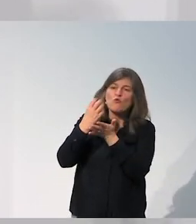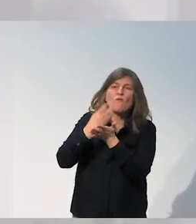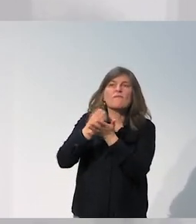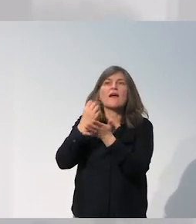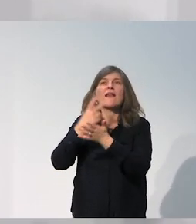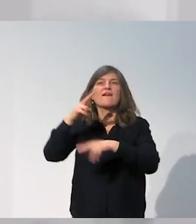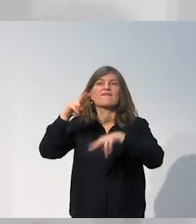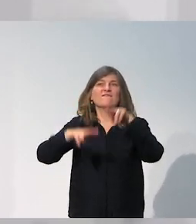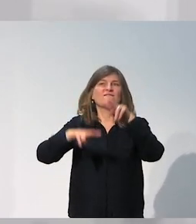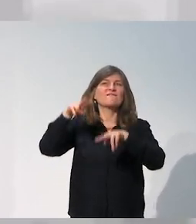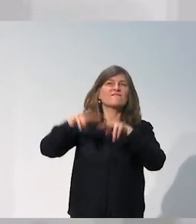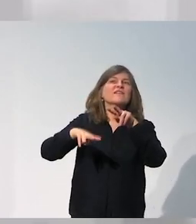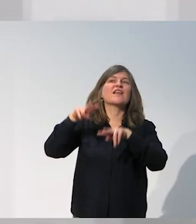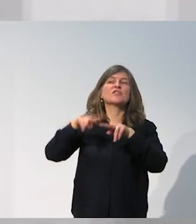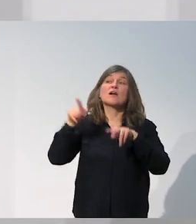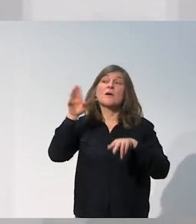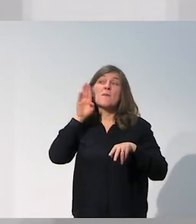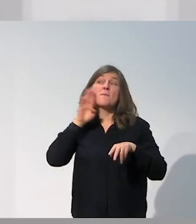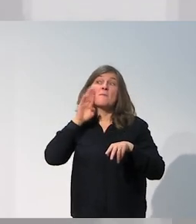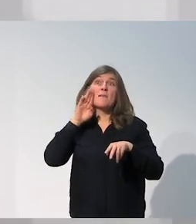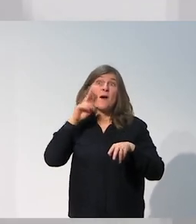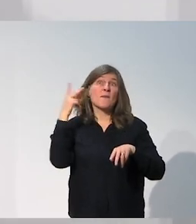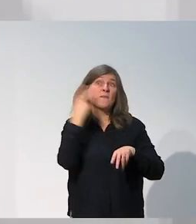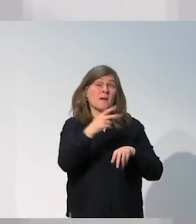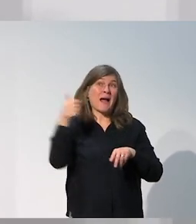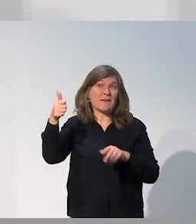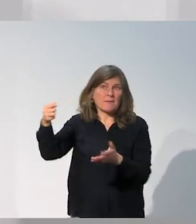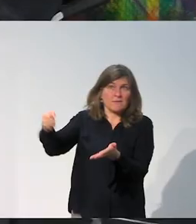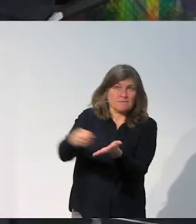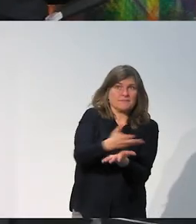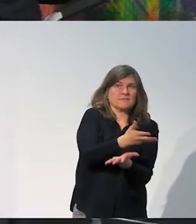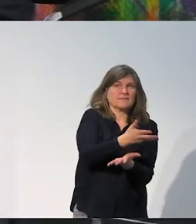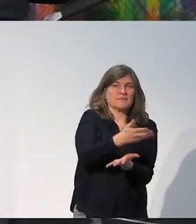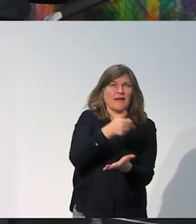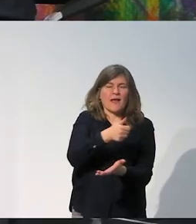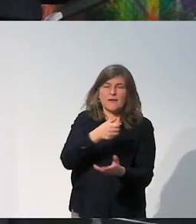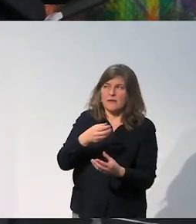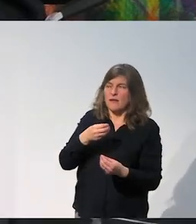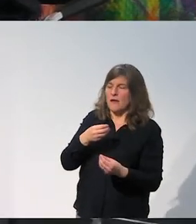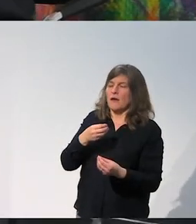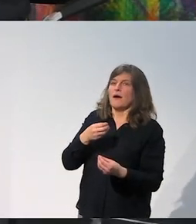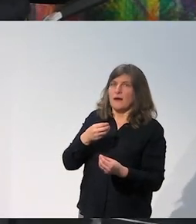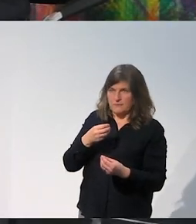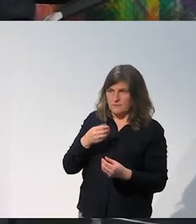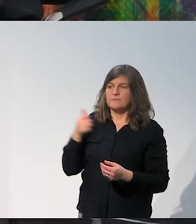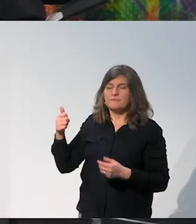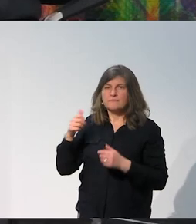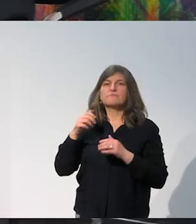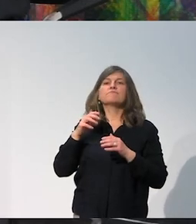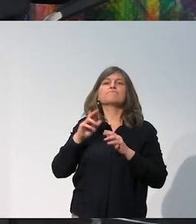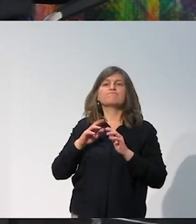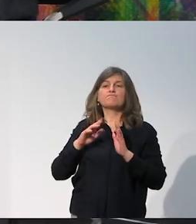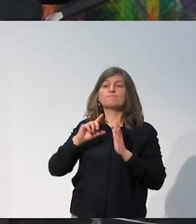que lui donne sa mère, ce fameux dimanche, il y a ça. Voilà. Vous faites un bond dans le temps. 7 ans.